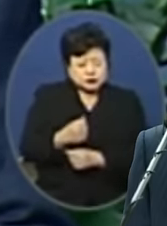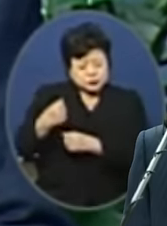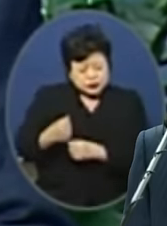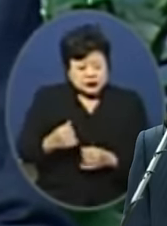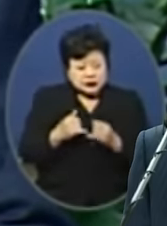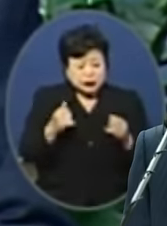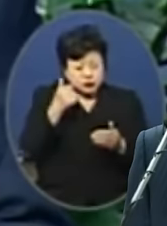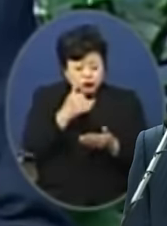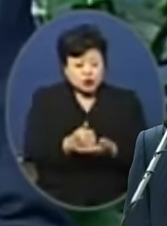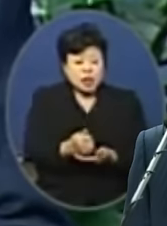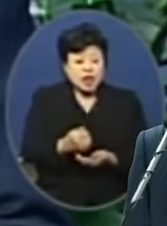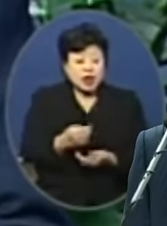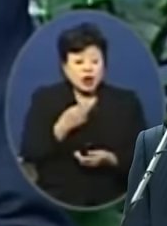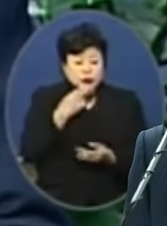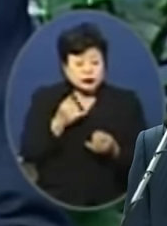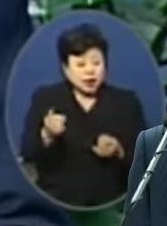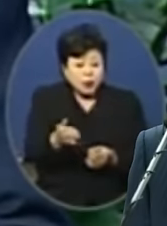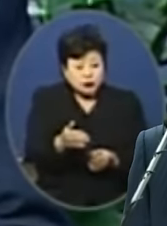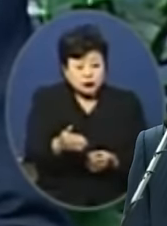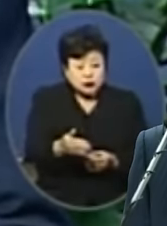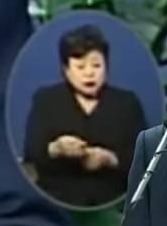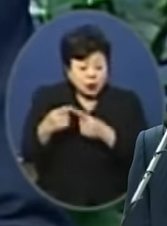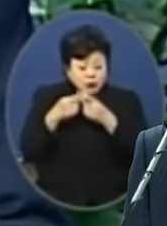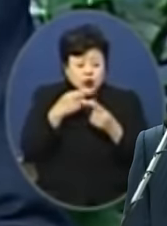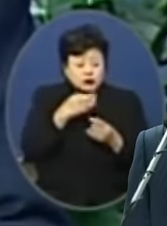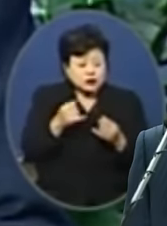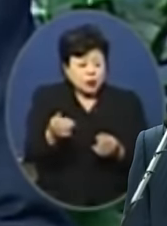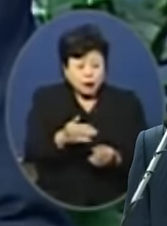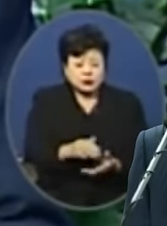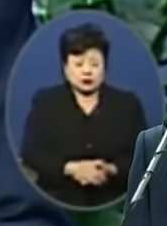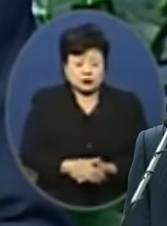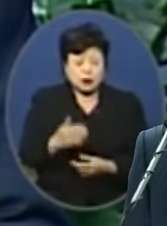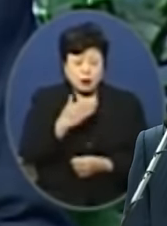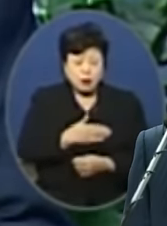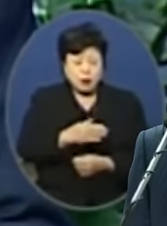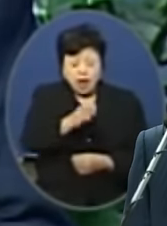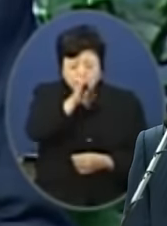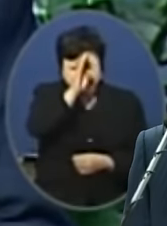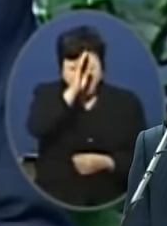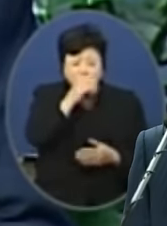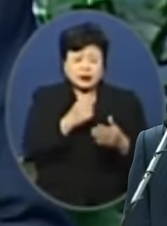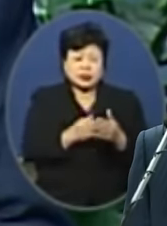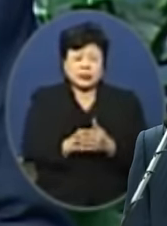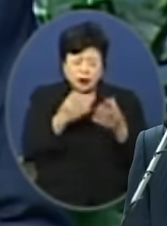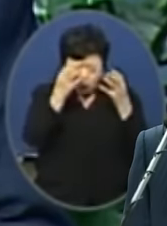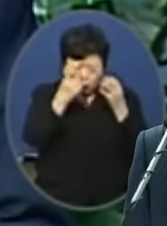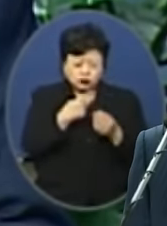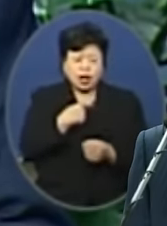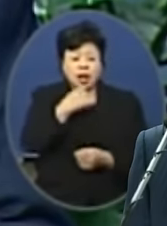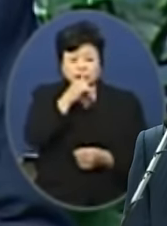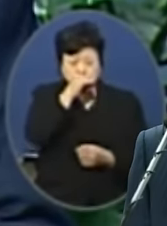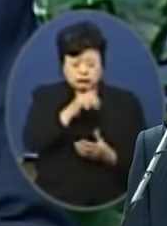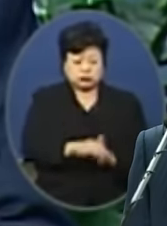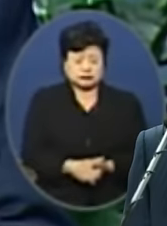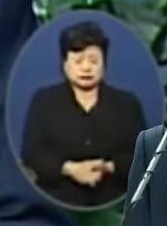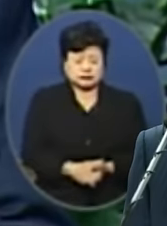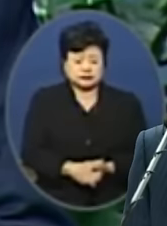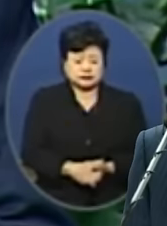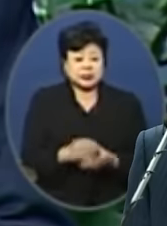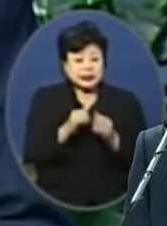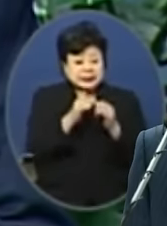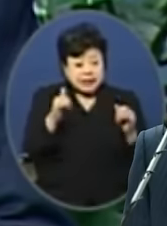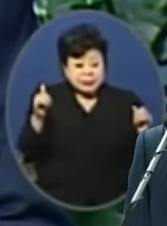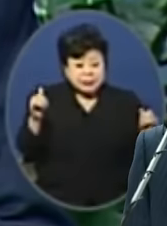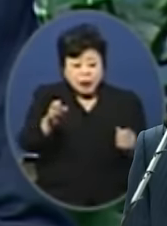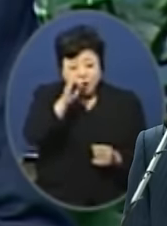없는 사람이 없죠. 허물이 없는 사람이 어디 있습니까? 그 다음 심신의 병으로 고통을 당하고 있습니다.